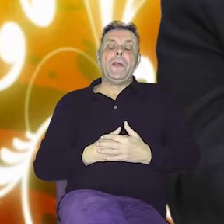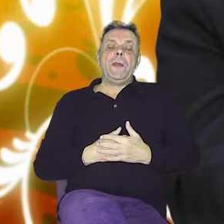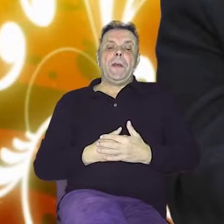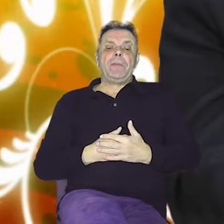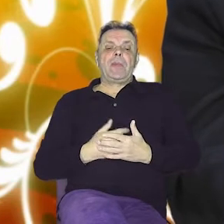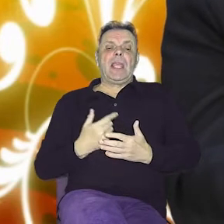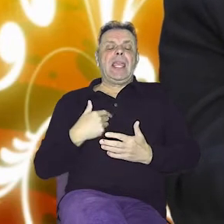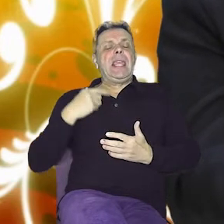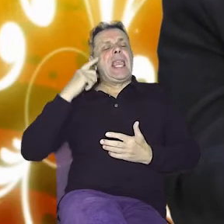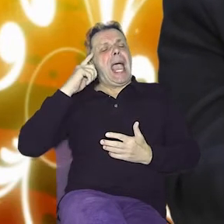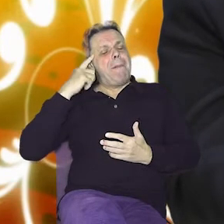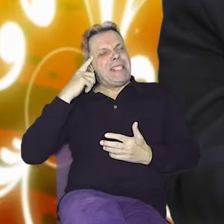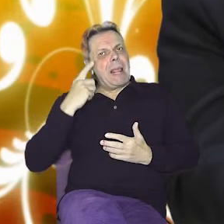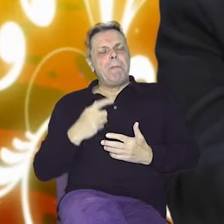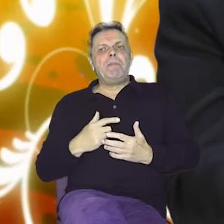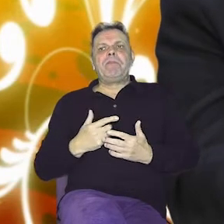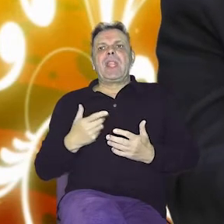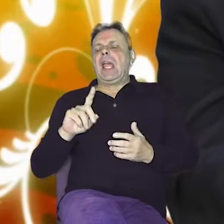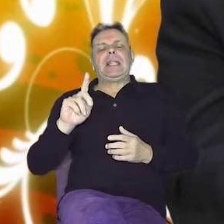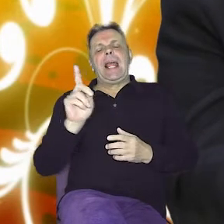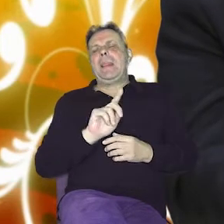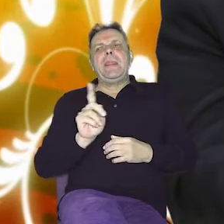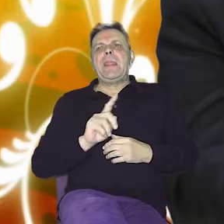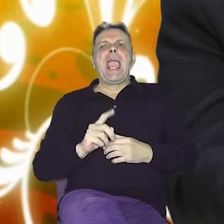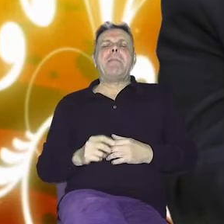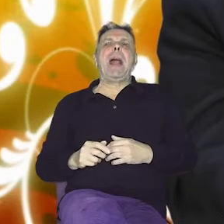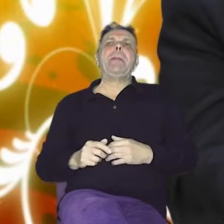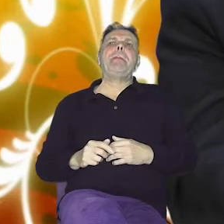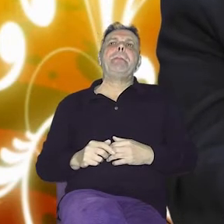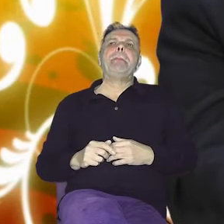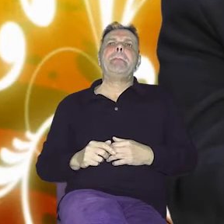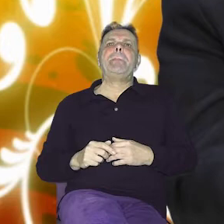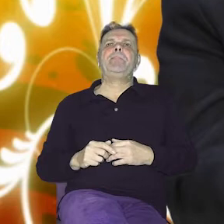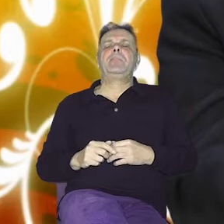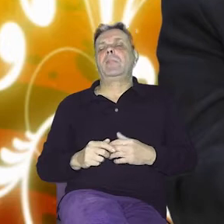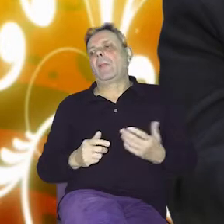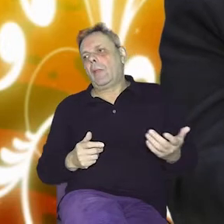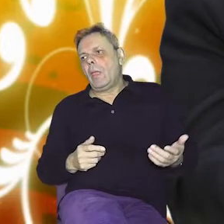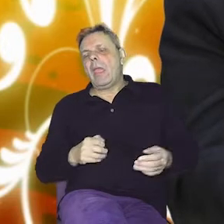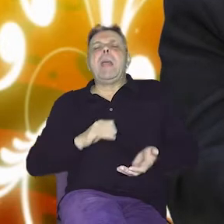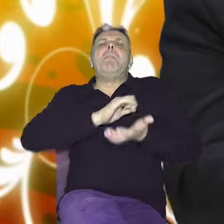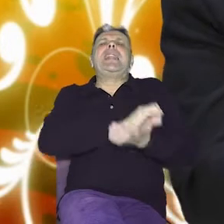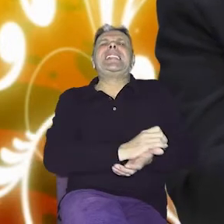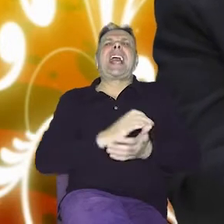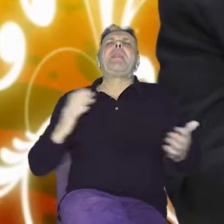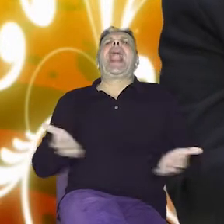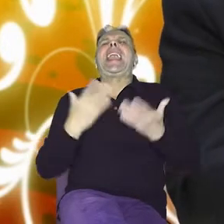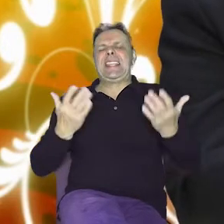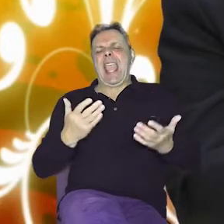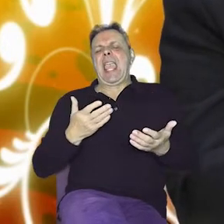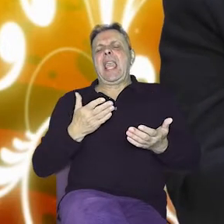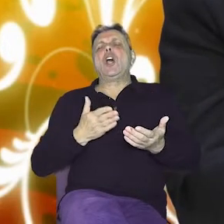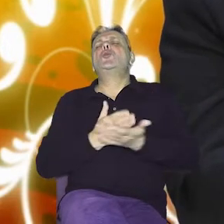događa. Ja mislim da nema, zasigurno nema reperkusije na hitne slučajeve.